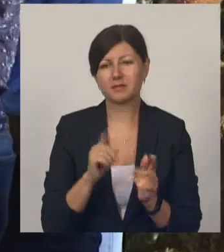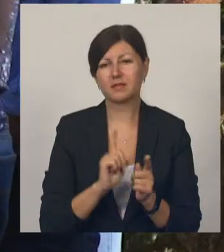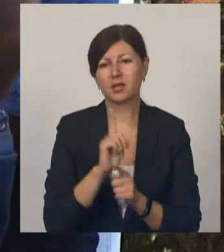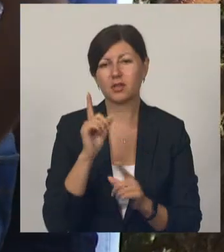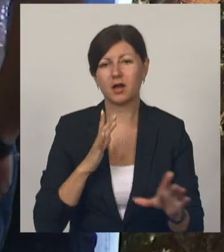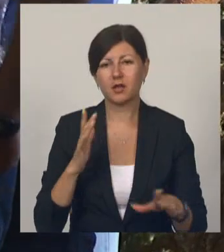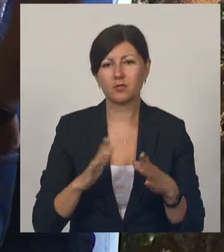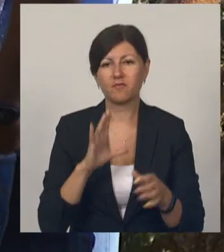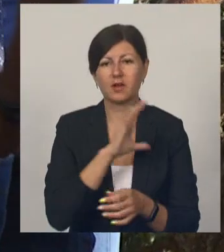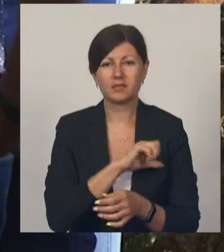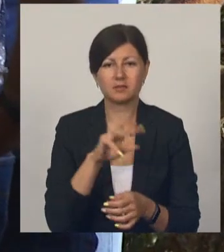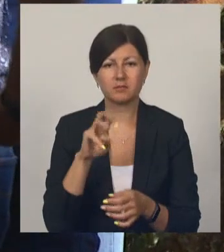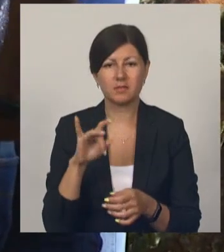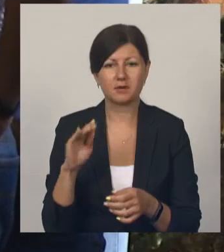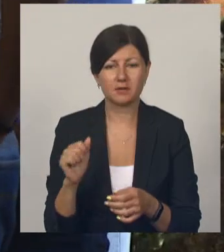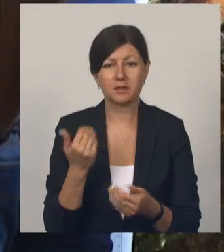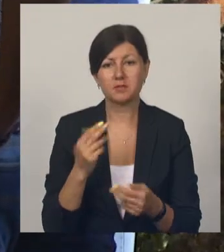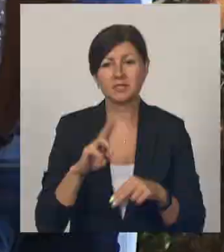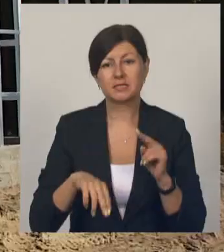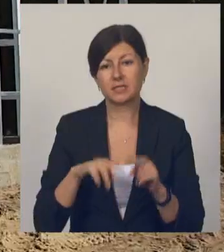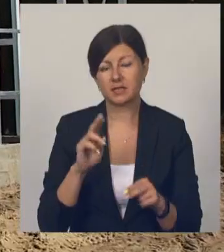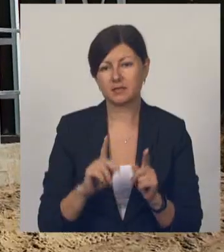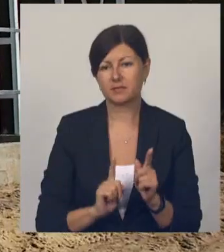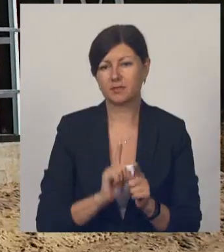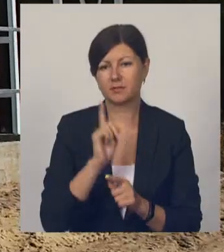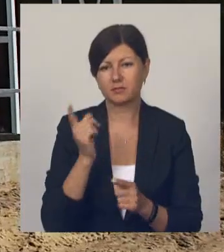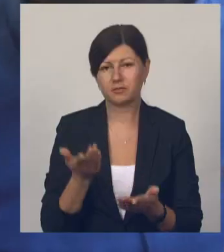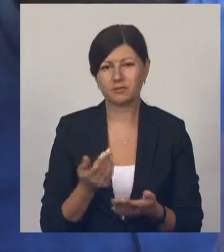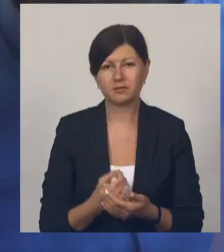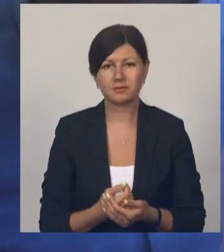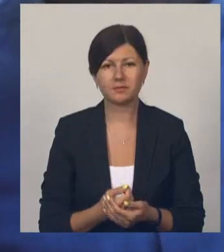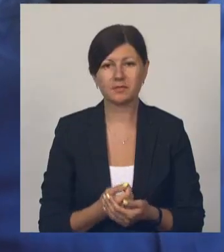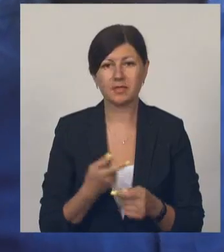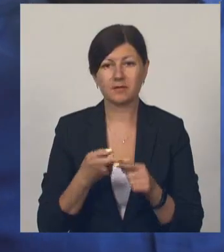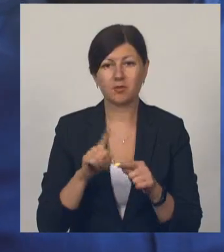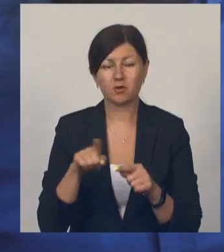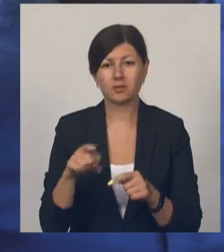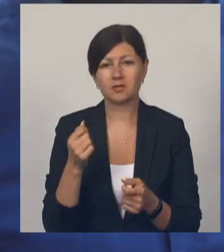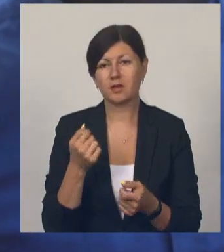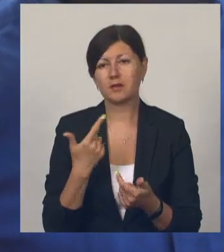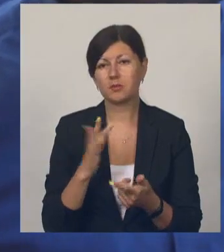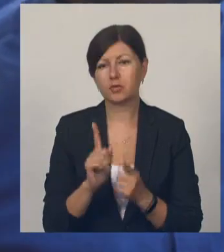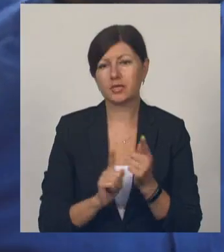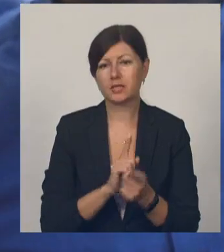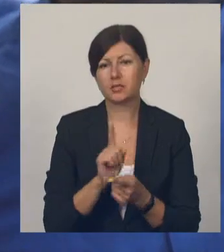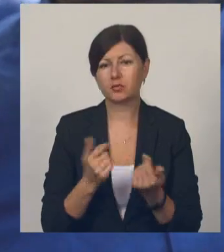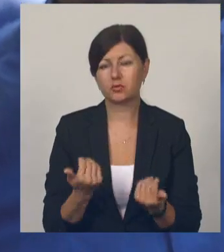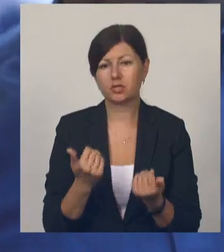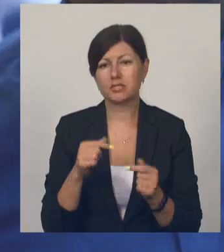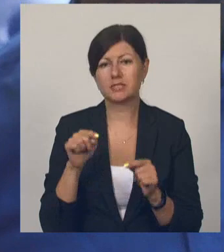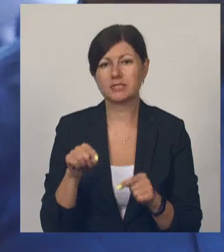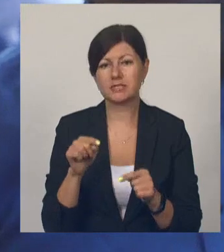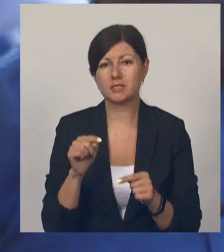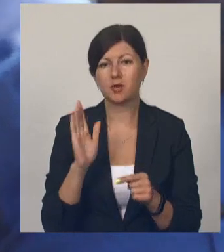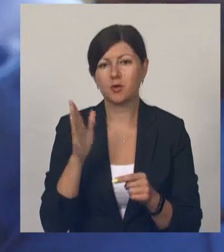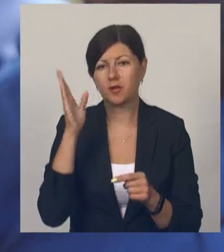еще в конце марта. Теперь строительство переходит в активную фазу. Вот эту парковку, которую реконструируют сейчас, и здесь, и